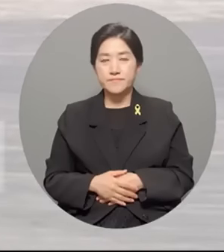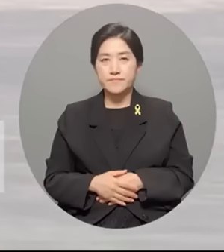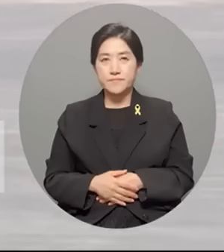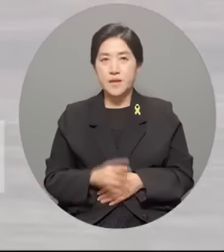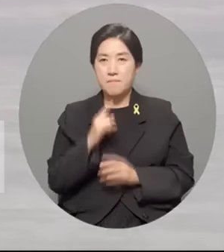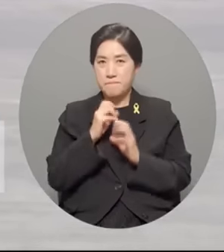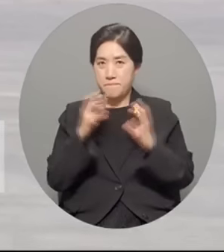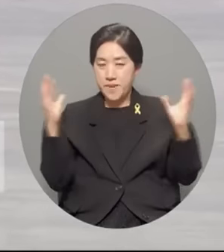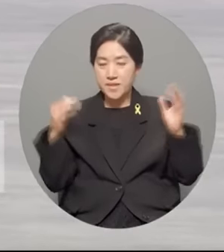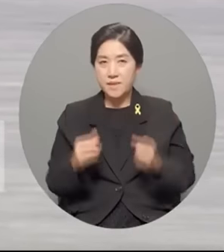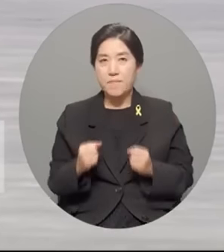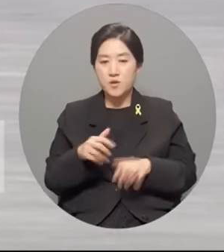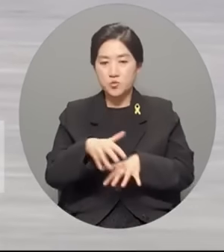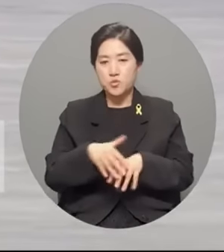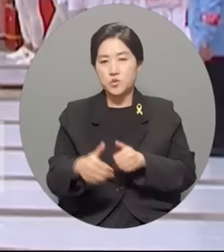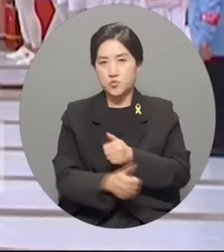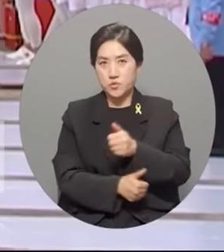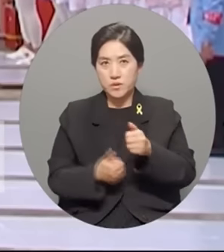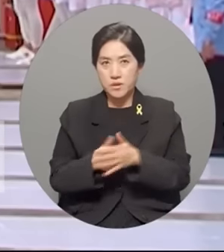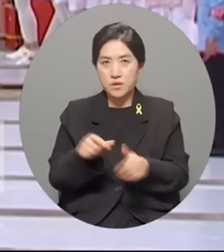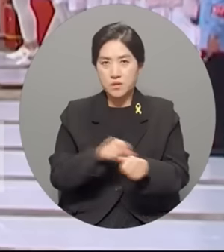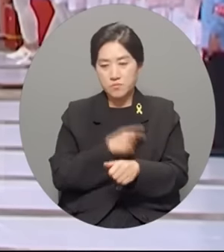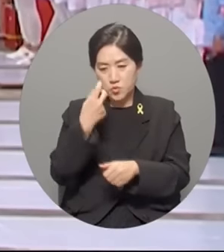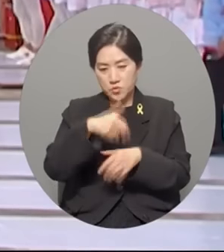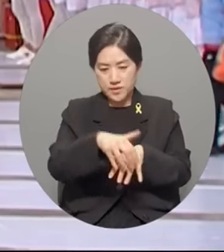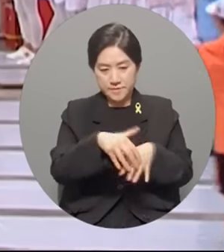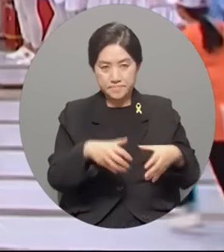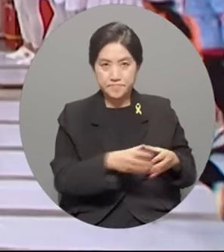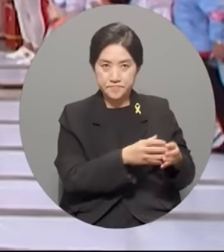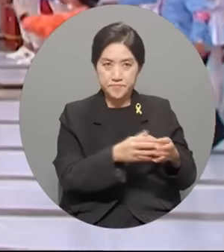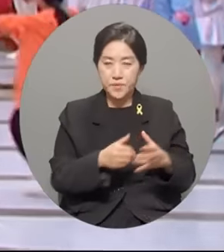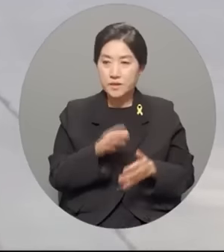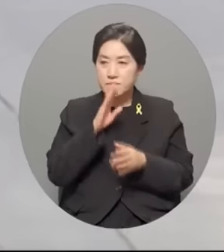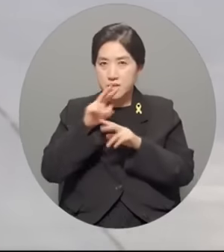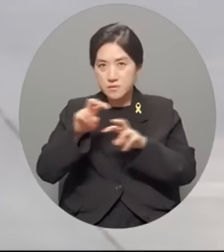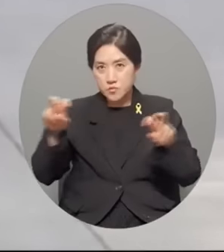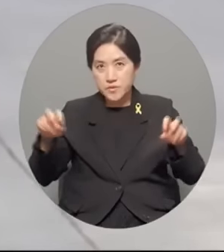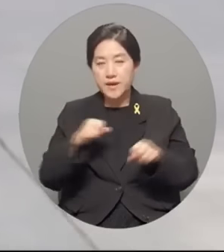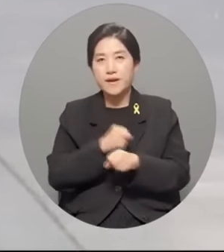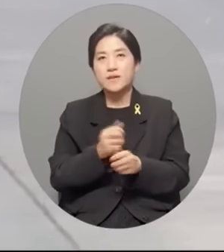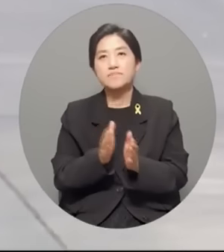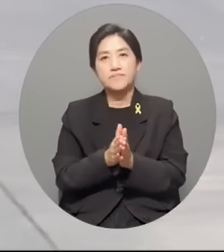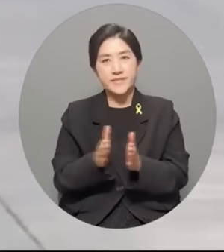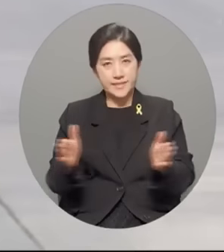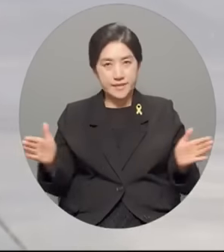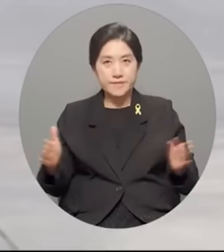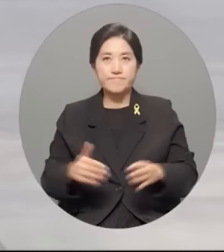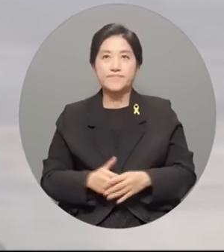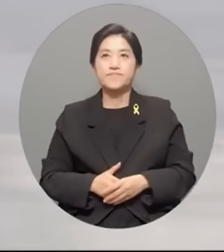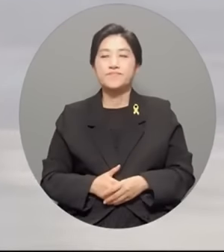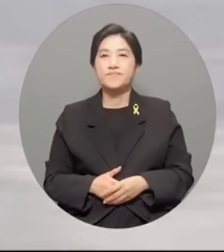란이 마라 조직 위원회는 특별 조사팀을 꾸리고 진상 조사에 나섰습니다 베이징에서 MBC 뉴스 교입니다